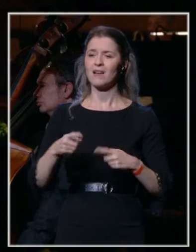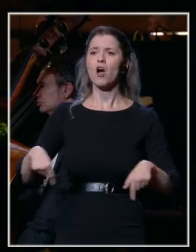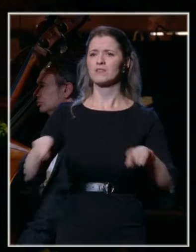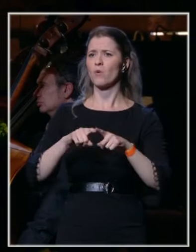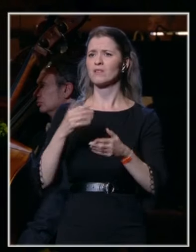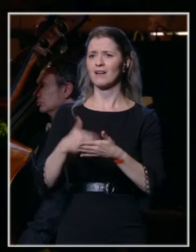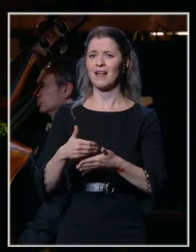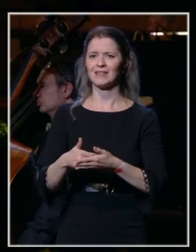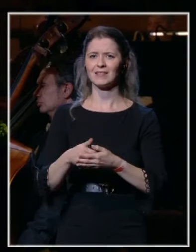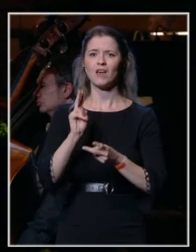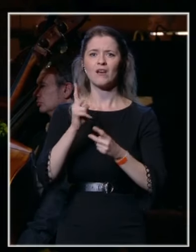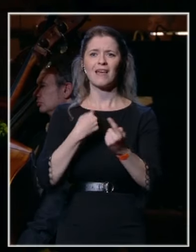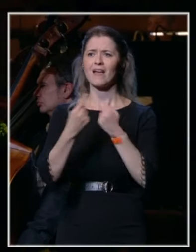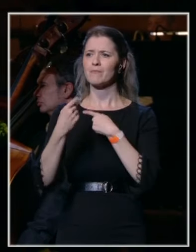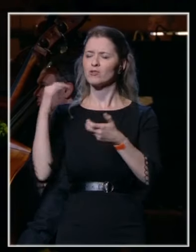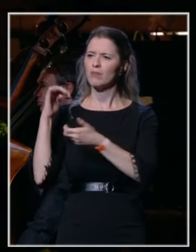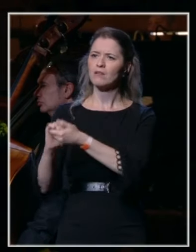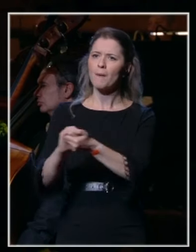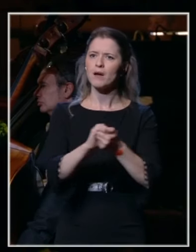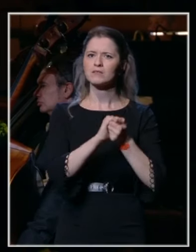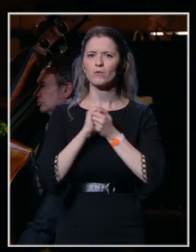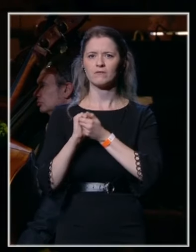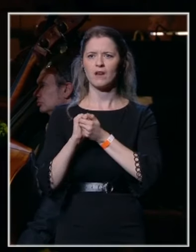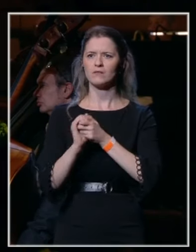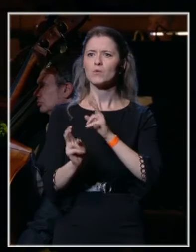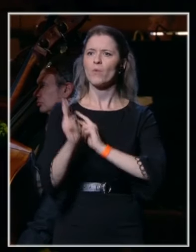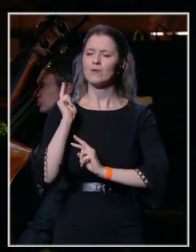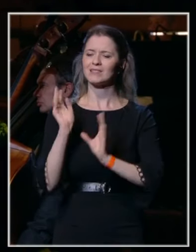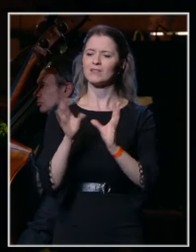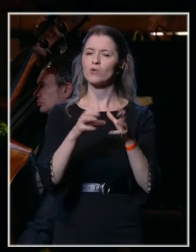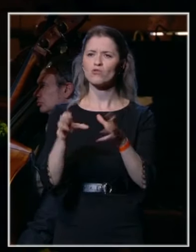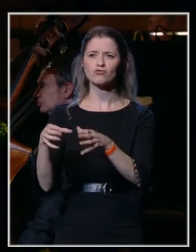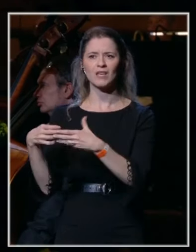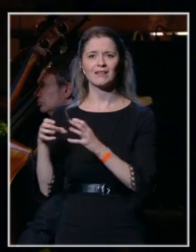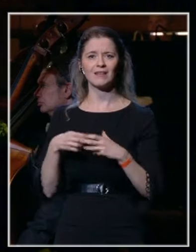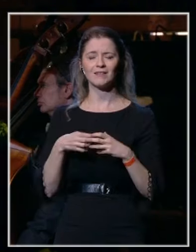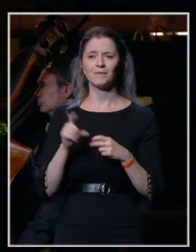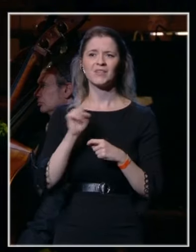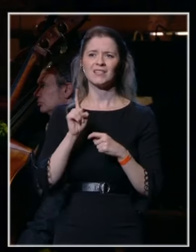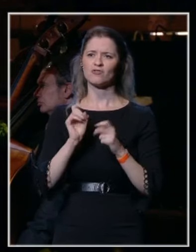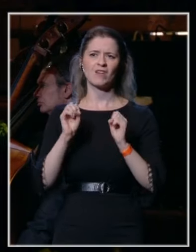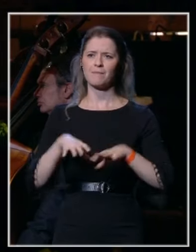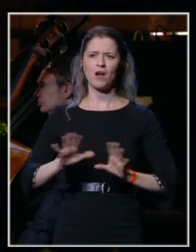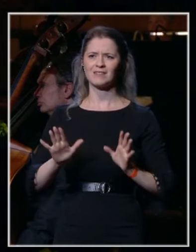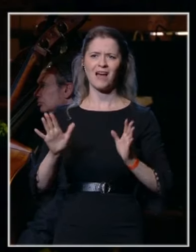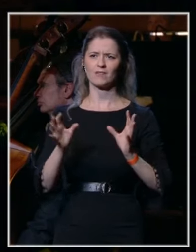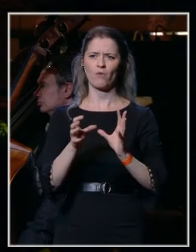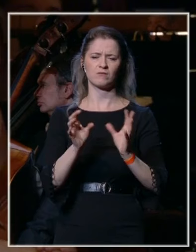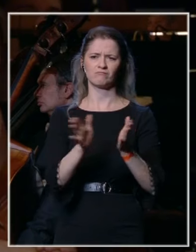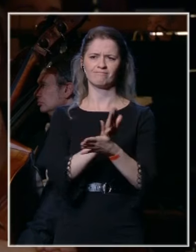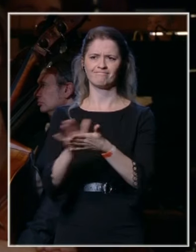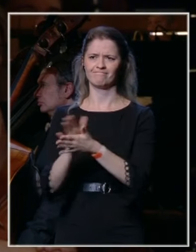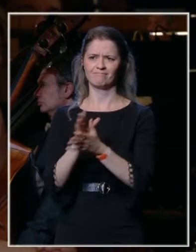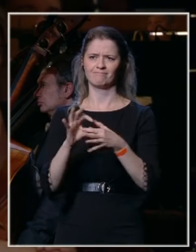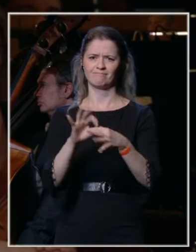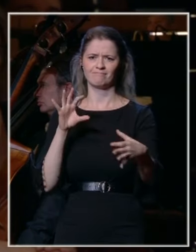akik egymásba kapaszkodva őrzik közösségeiket, és nem hagyják azokat szétbomlasztani.